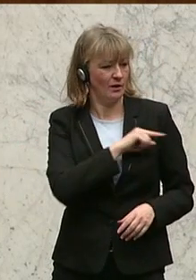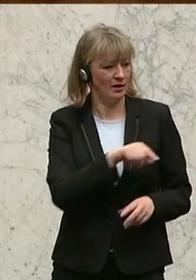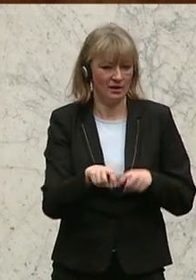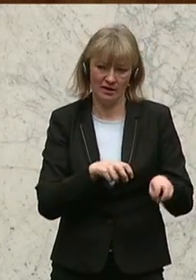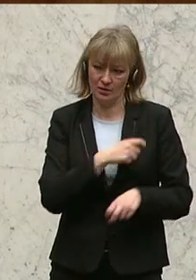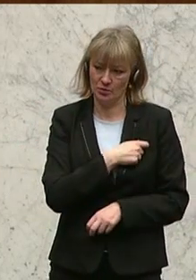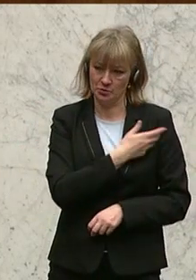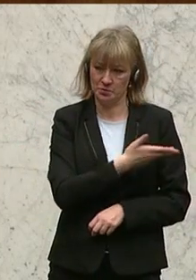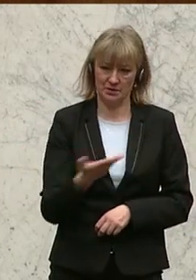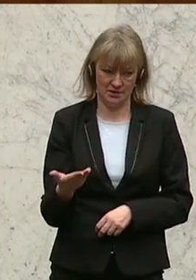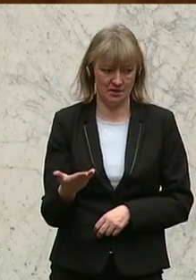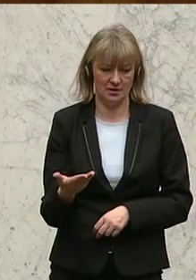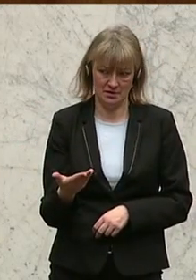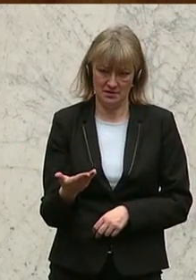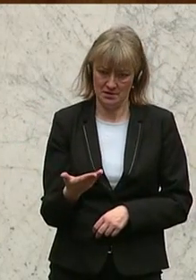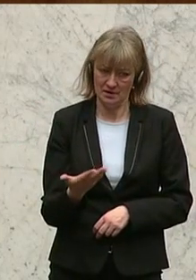Regierungsparteien,